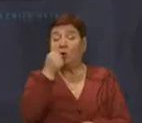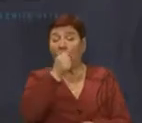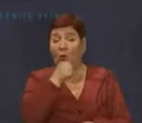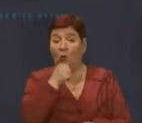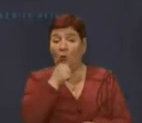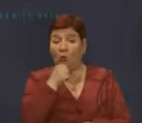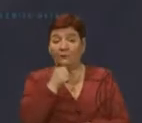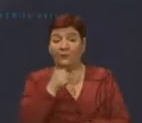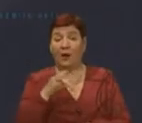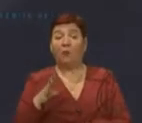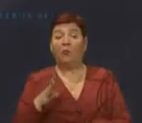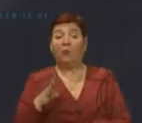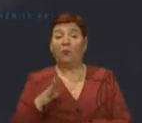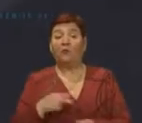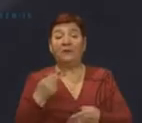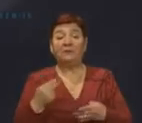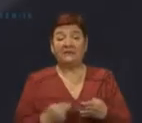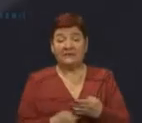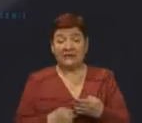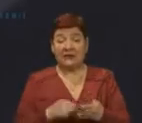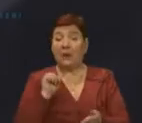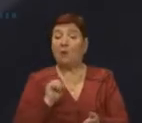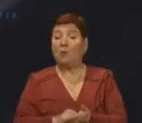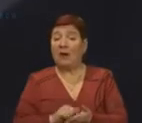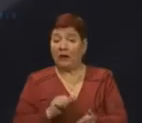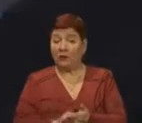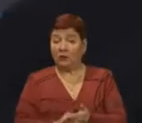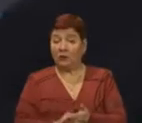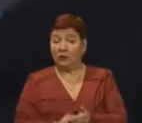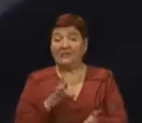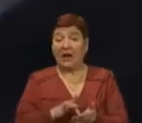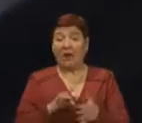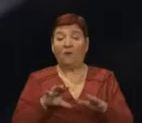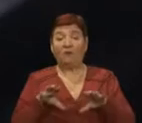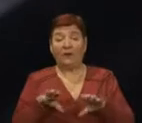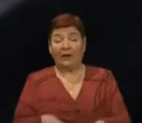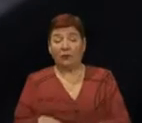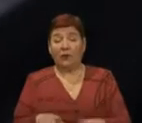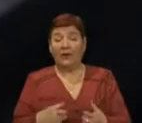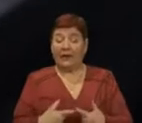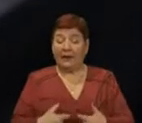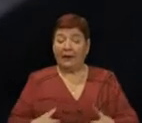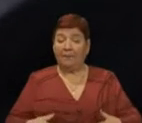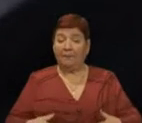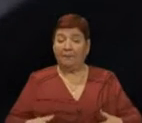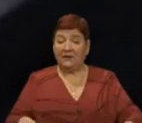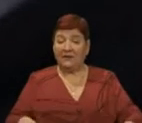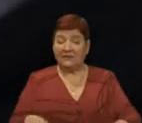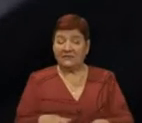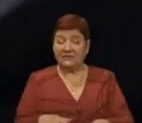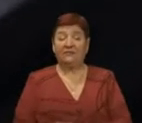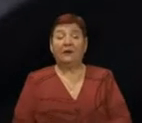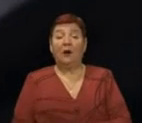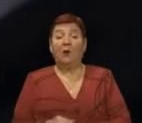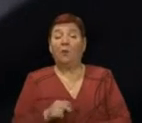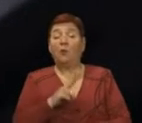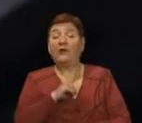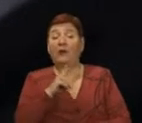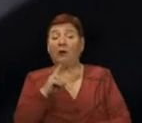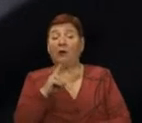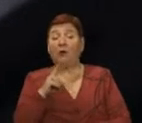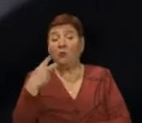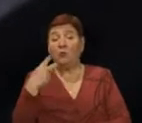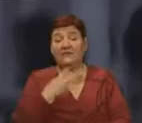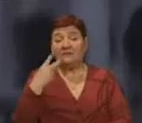році був підписаний меморандум між центральною владою і нами, як асоціацією міст, де по якому